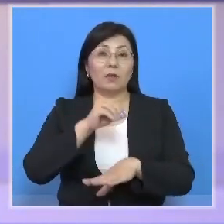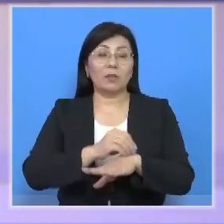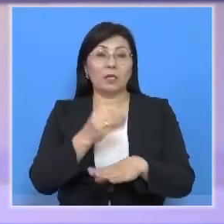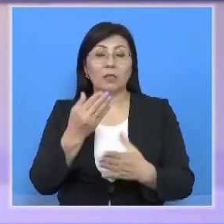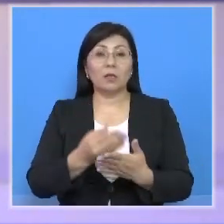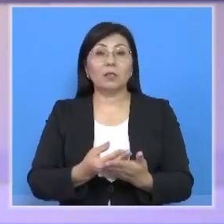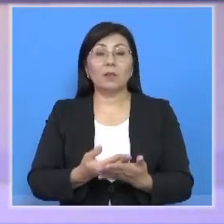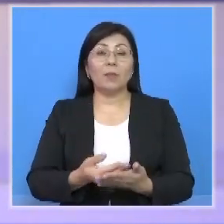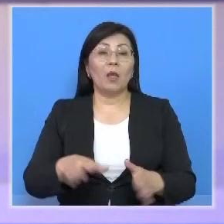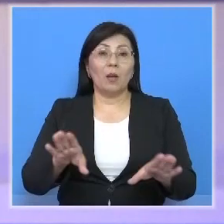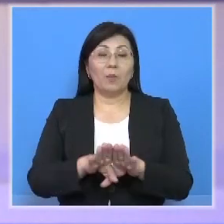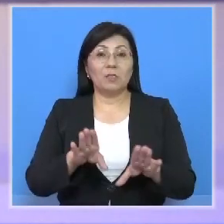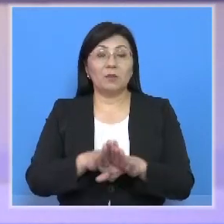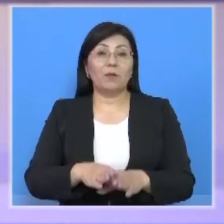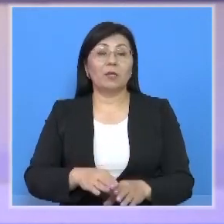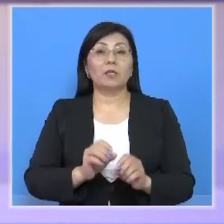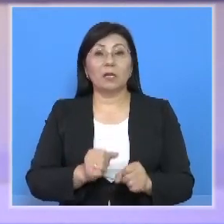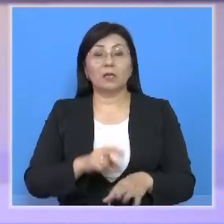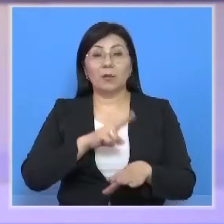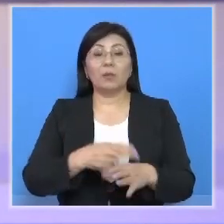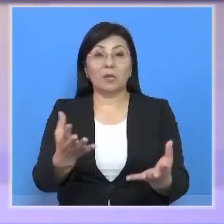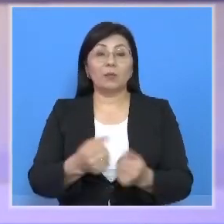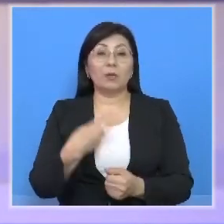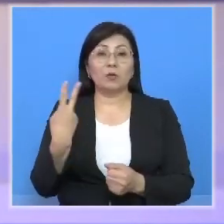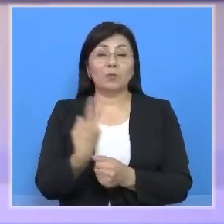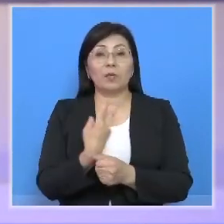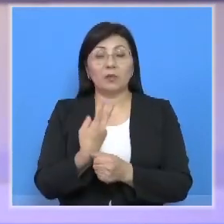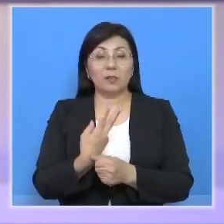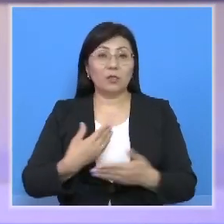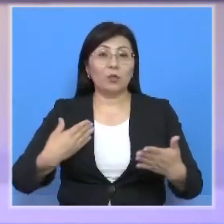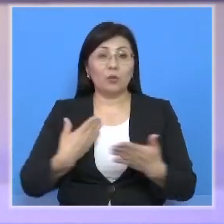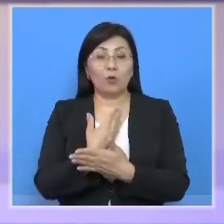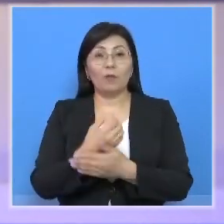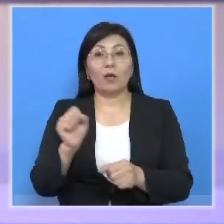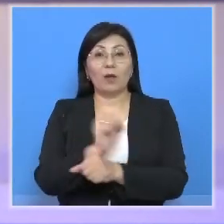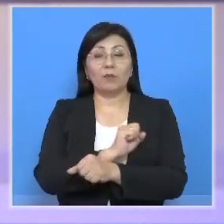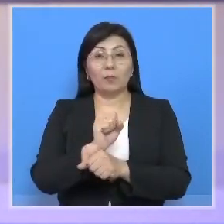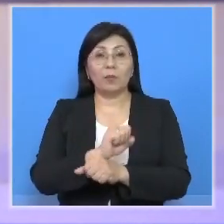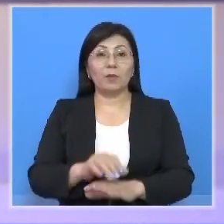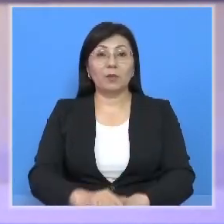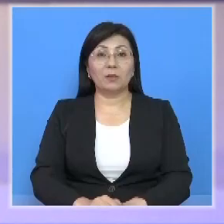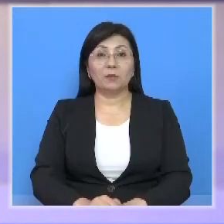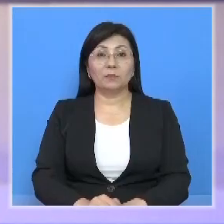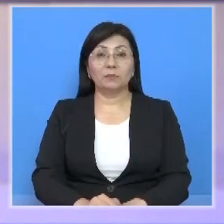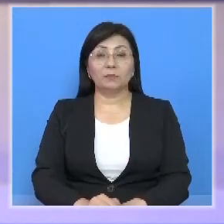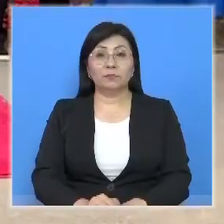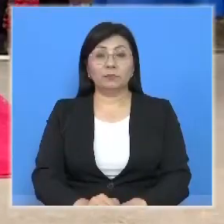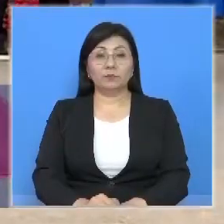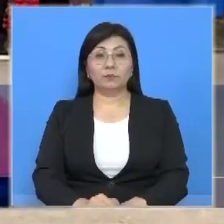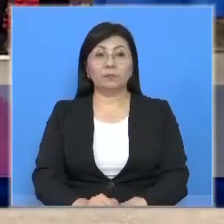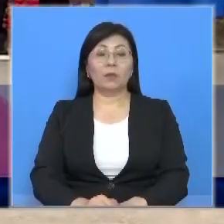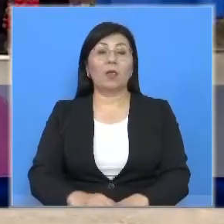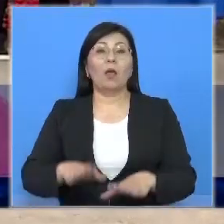департамента полиции. Кроме того, стражи порядка получили более 20 новых автомобилей. Подробности в материале Зарины Утпановой.